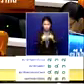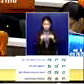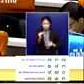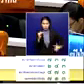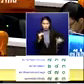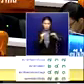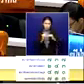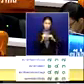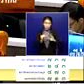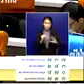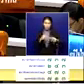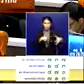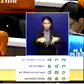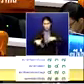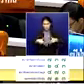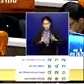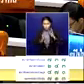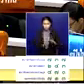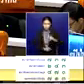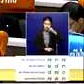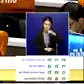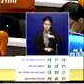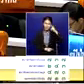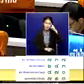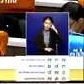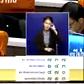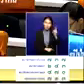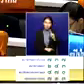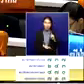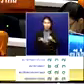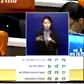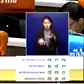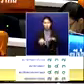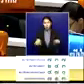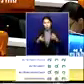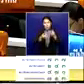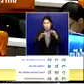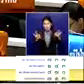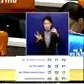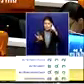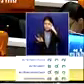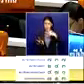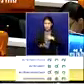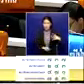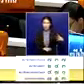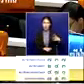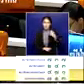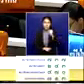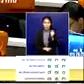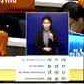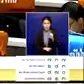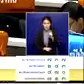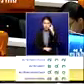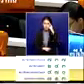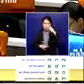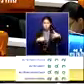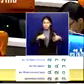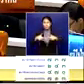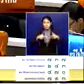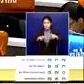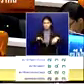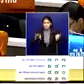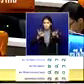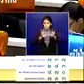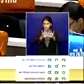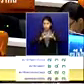าพของประชาชนและจะต้องมีการออกแบบองค์กรอิสระที่มีการใช้อำนาจโดยยึดโยงกับประชาชน